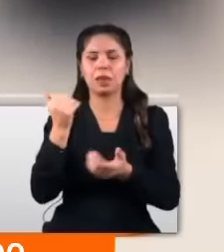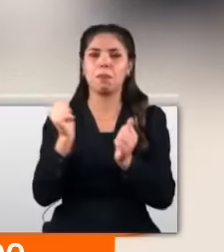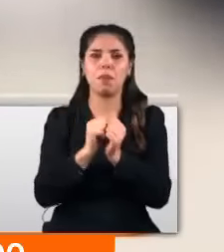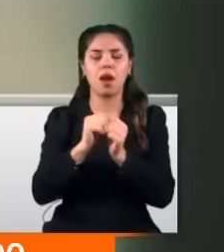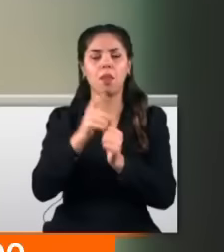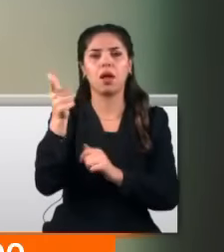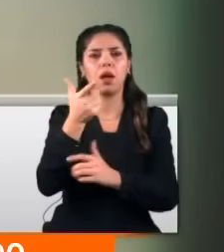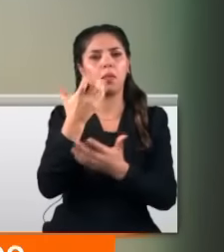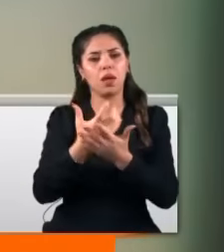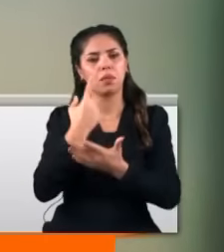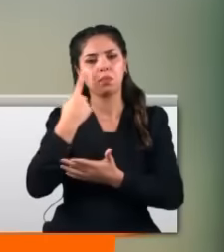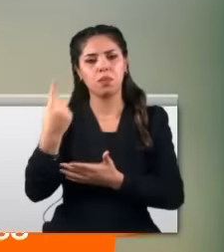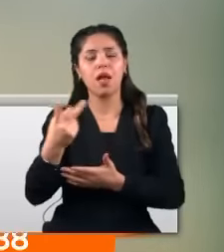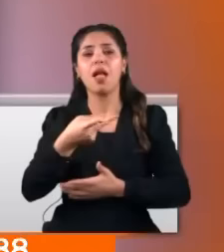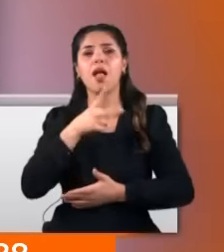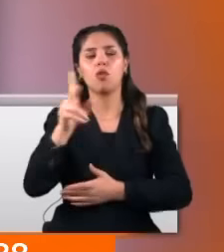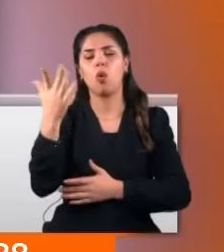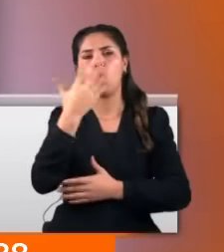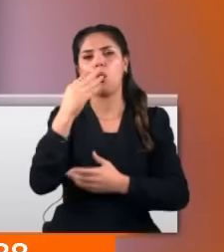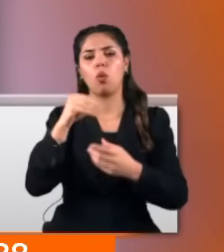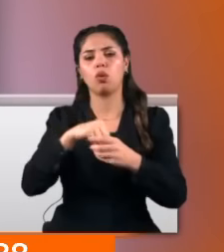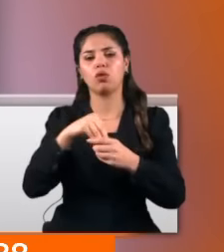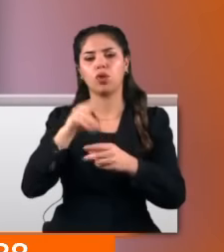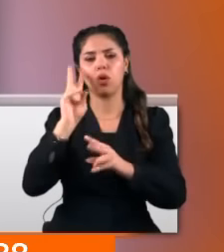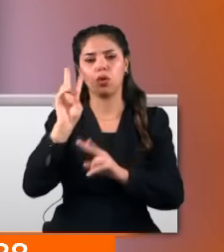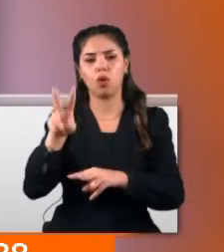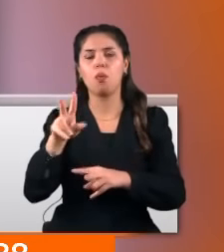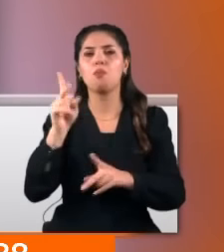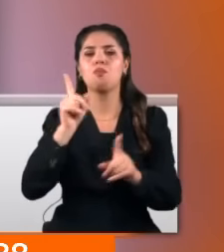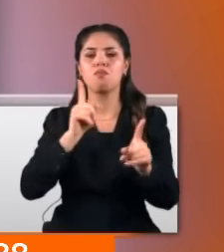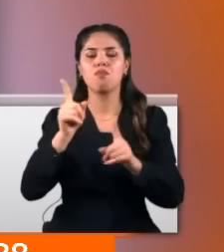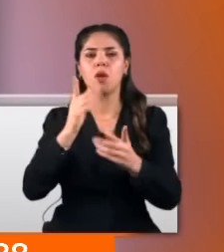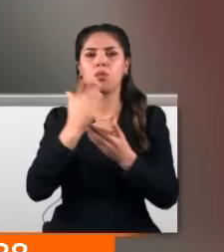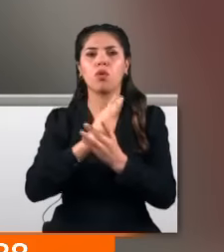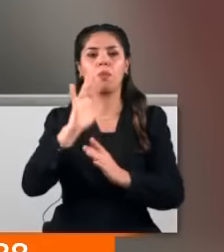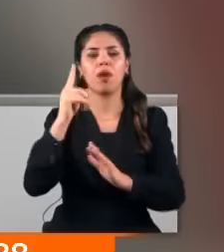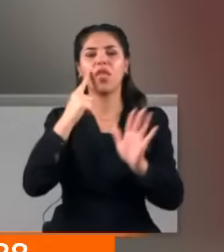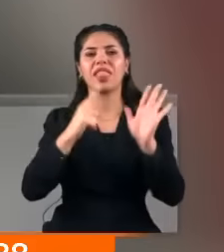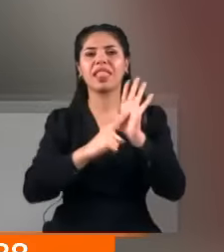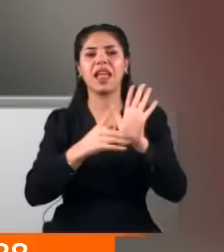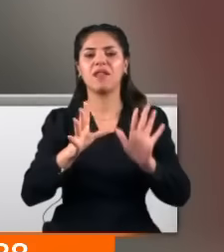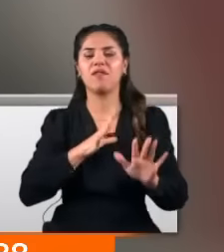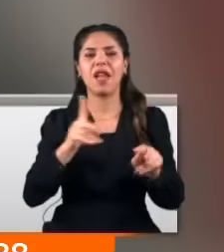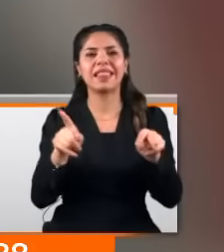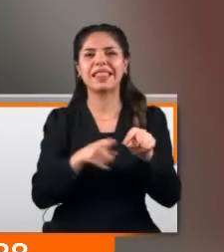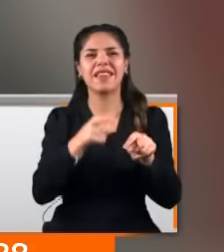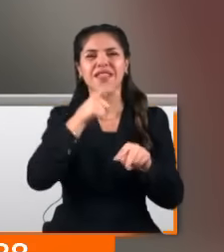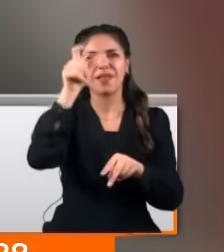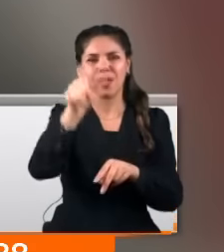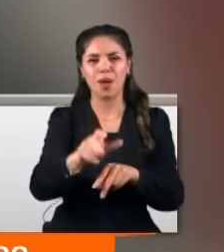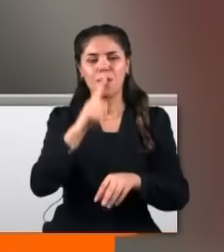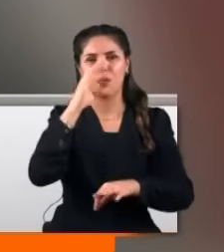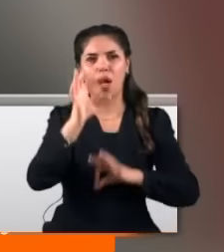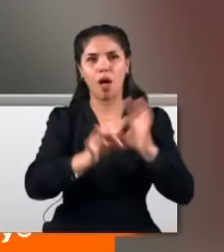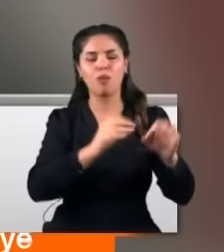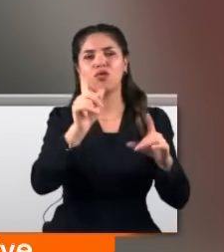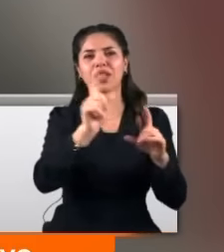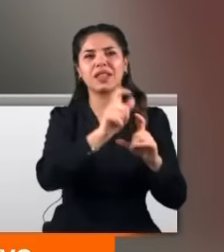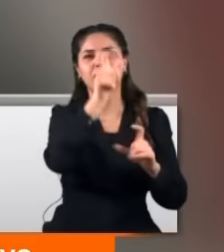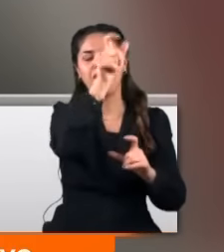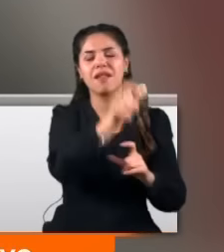bakın. Zaten en son orada görülmüş. Ve dava dosyasına giren bir başka delil. Nevzat Bahtiyar, Narin'in amcası Salim